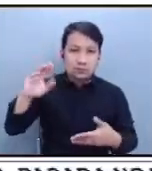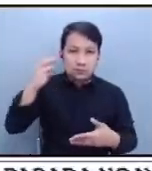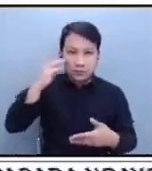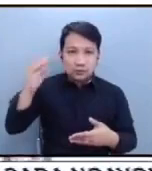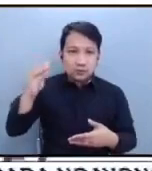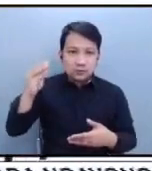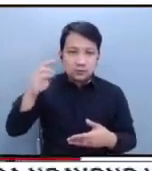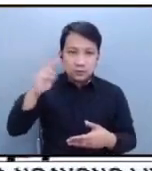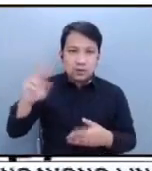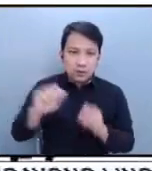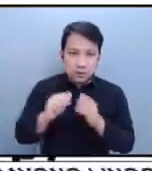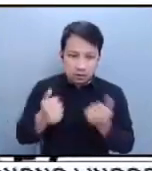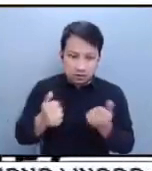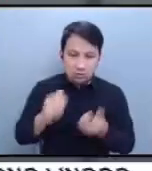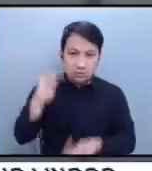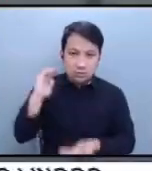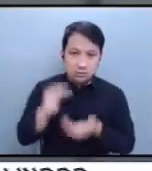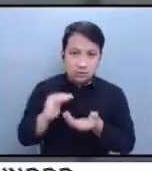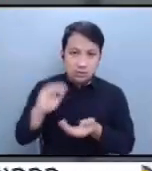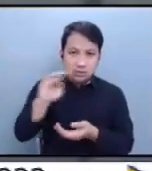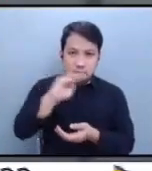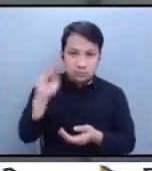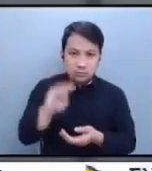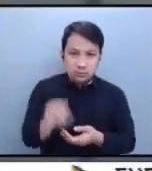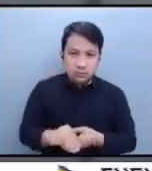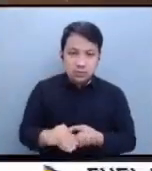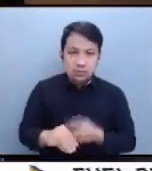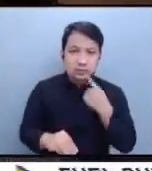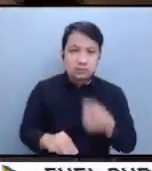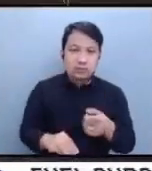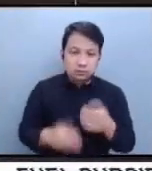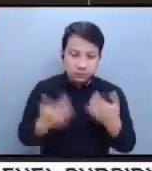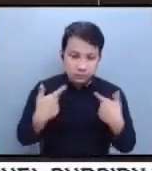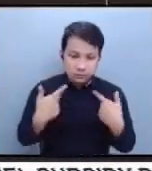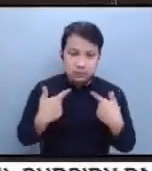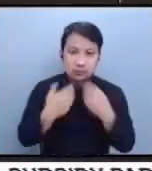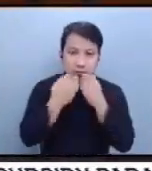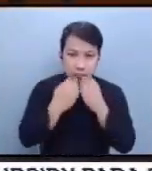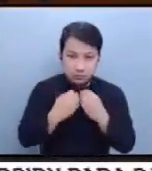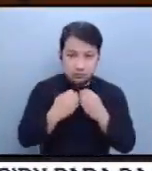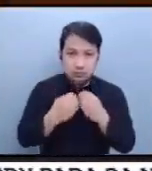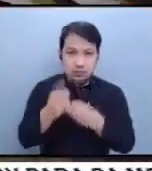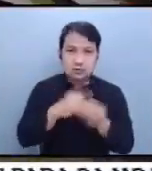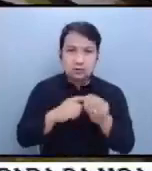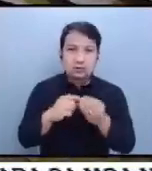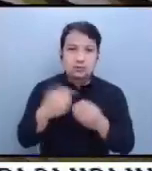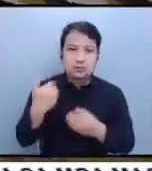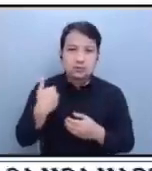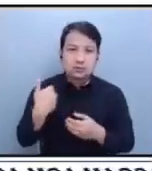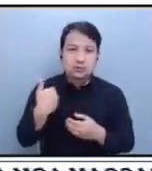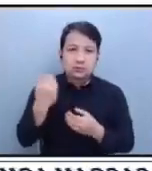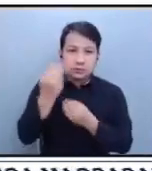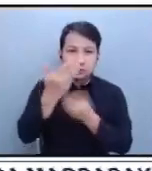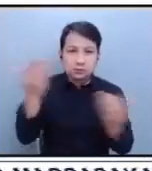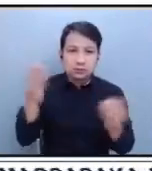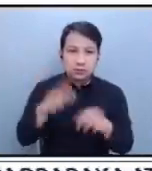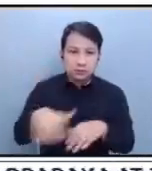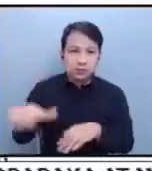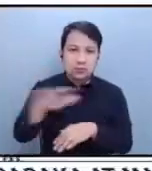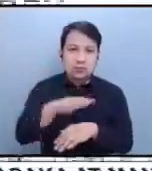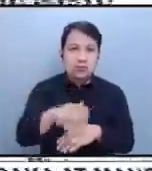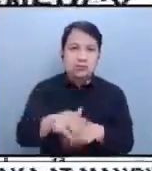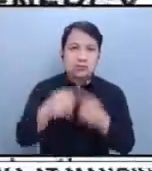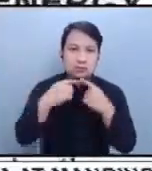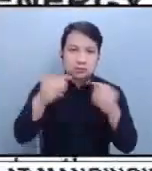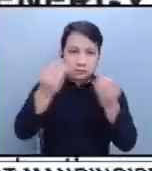kung paano pababain ang presyo ng kuryente, ang pagkakaroon ng mura, sapat at maasahang kuryente para sa lahat. Binanggit ni nito ang